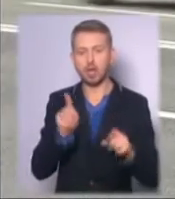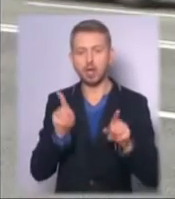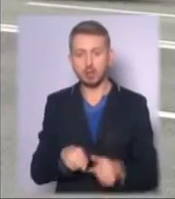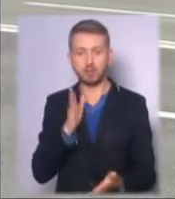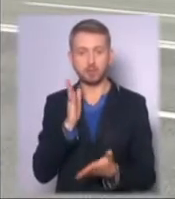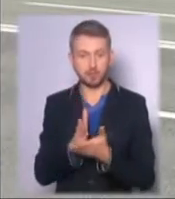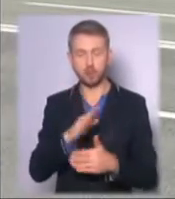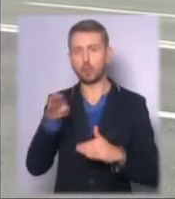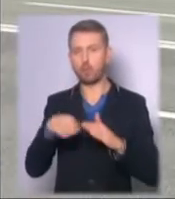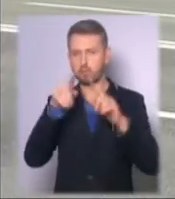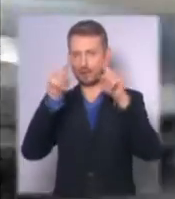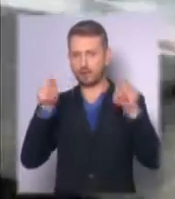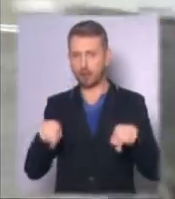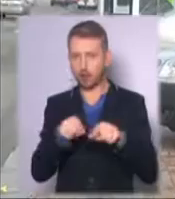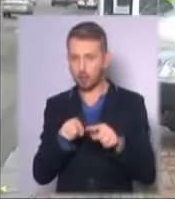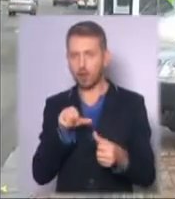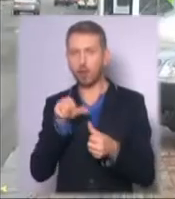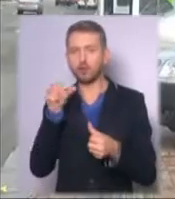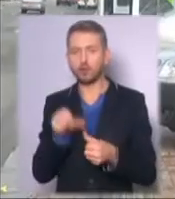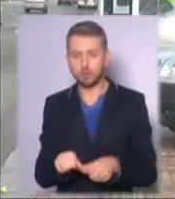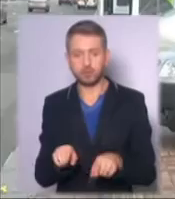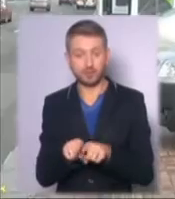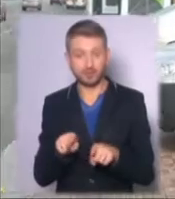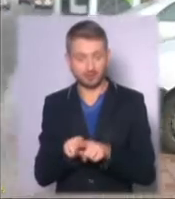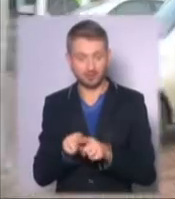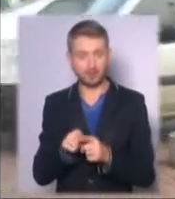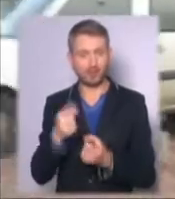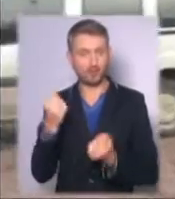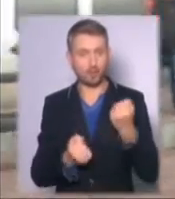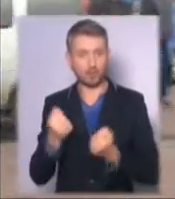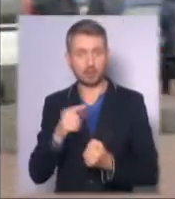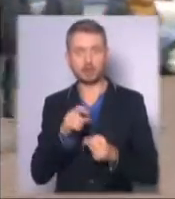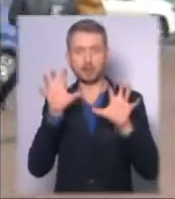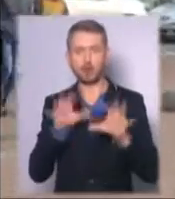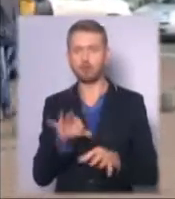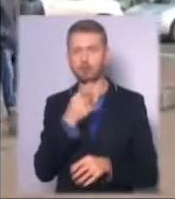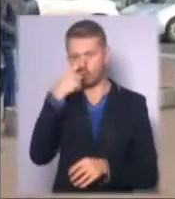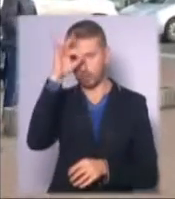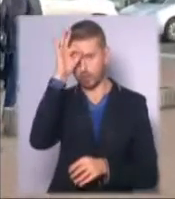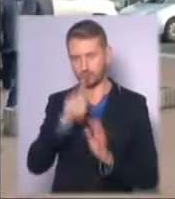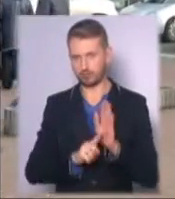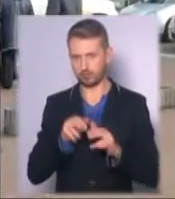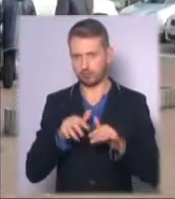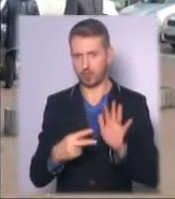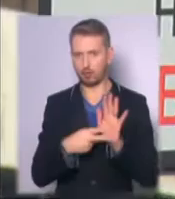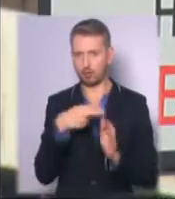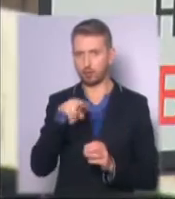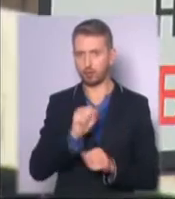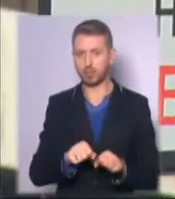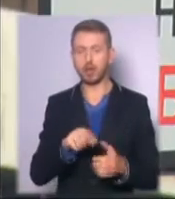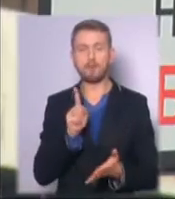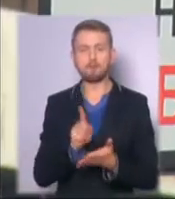під знаками. Особливо недобросовісних кермувальників за законом про поліцію, який набрав чинності 7 листопада, мають карати не тільки штрафами,